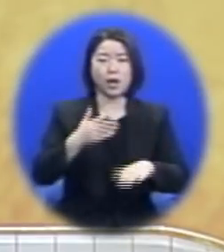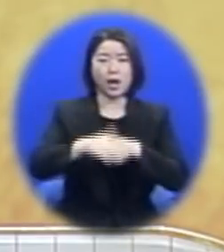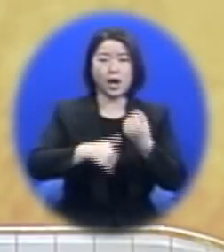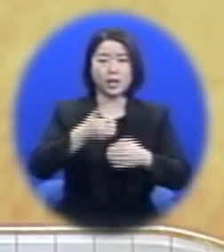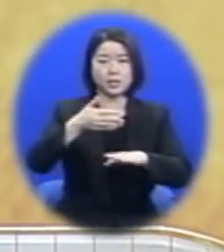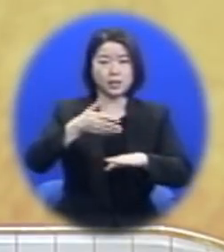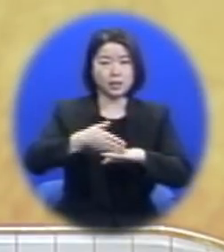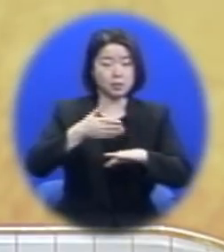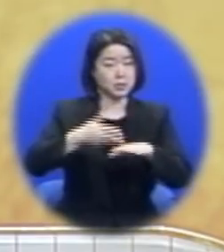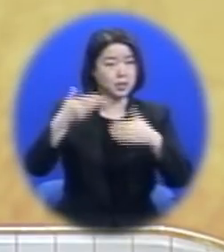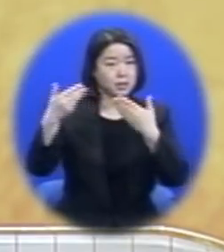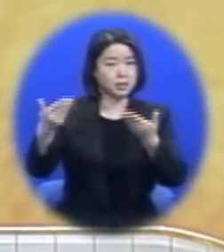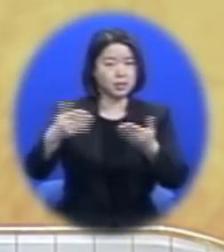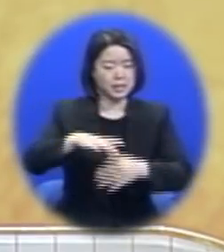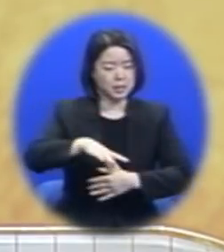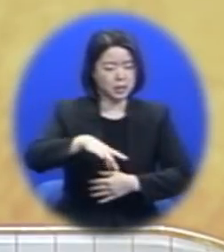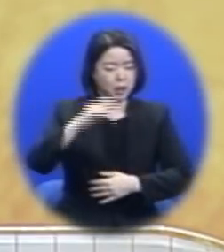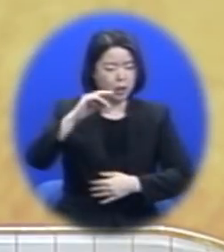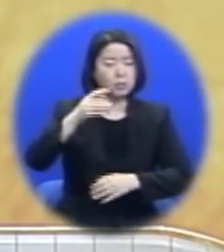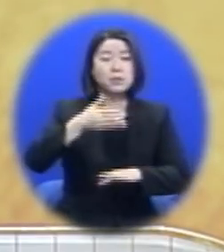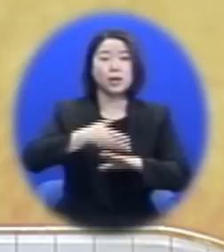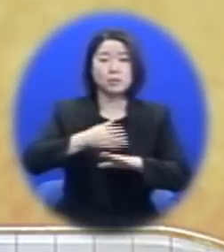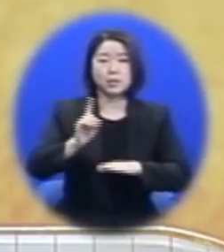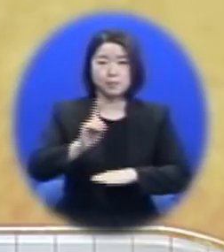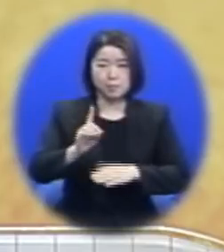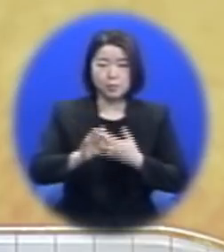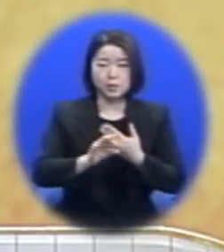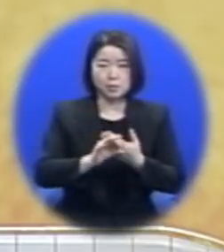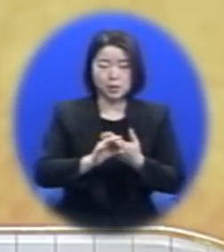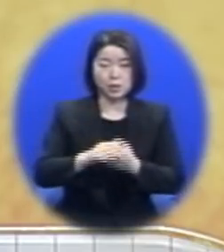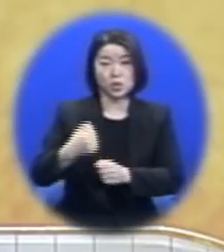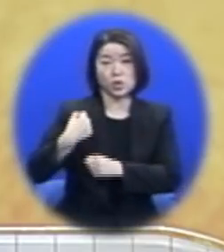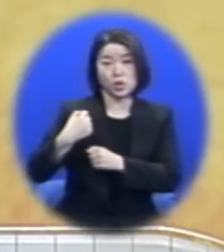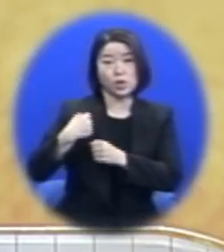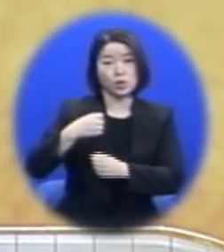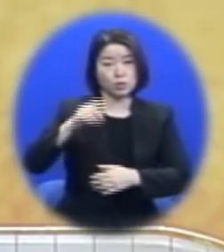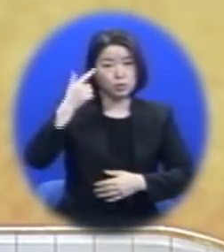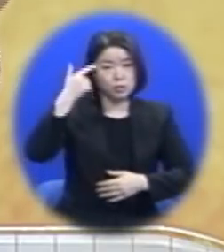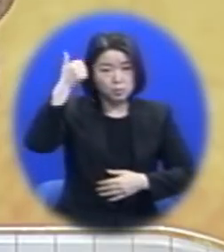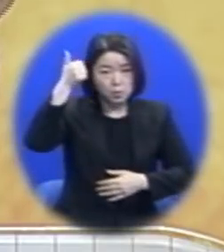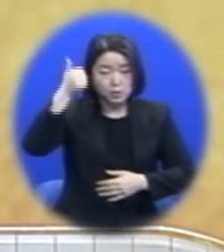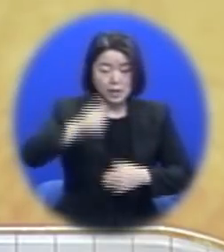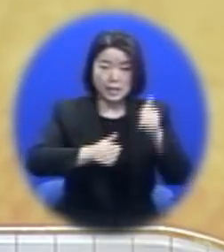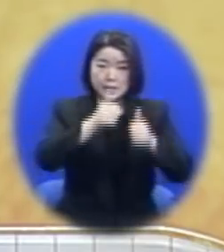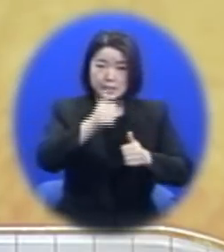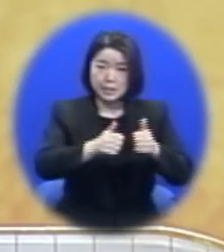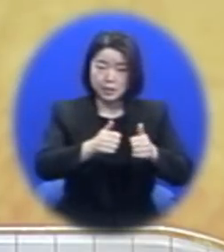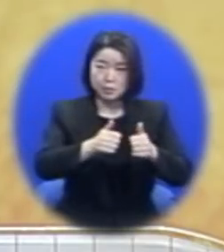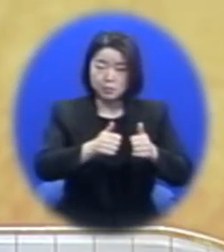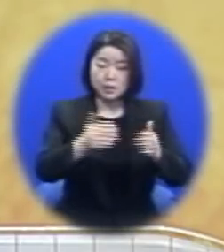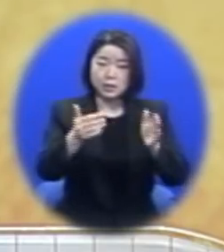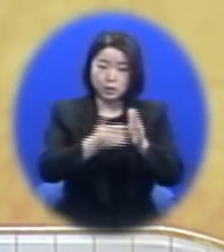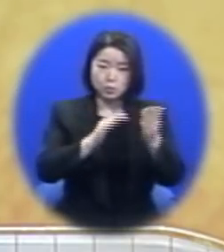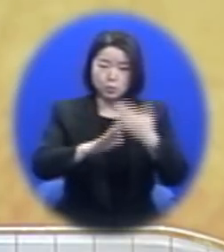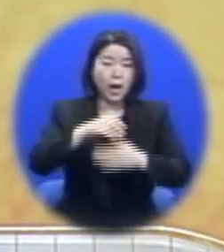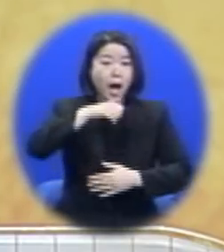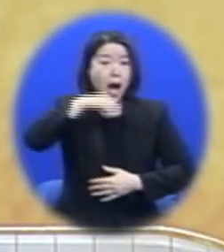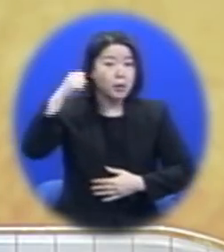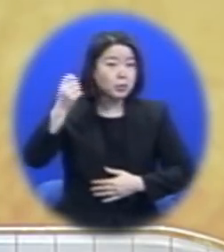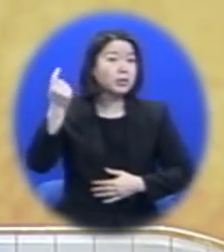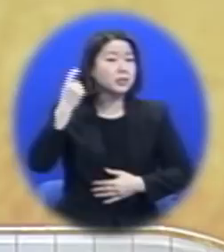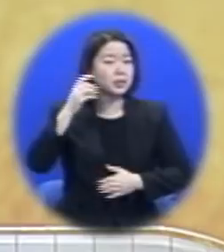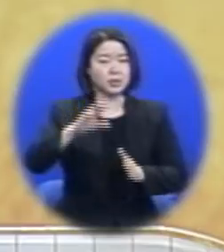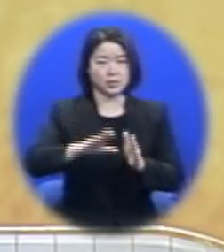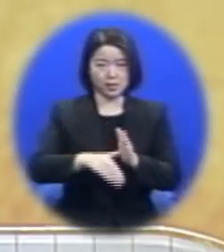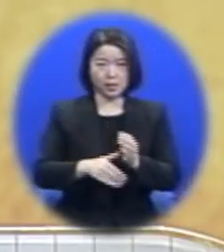참 기억날 최초의 감사가 군목 시험 보고 합격 소식을 들었을 때입니다. 왜